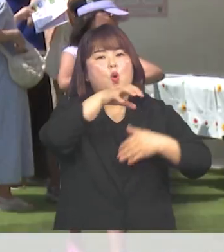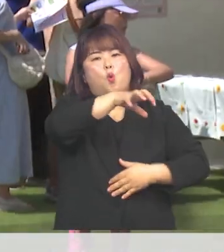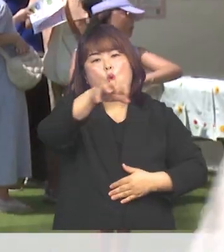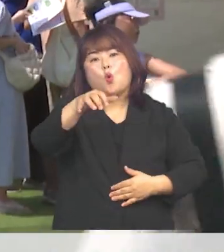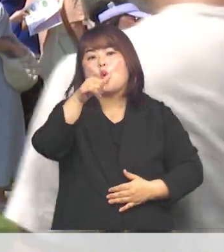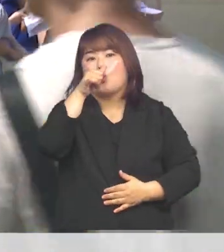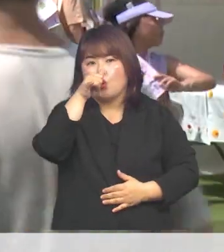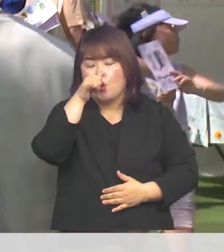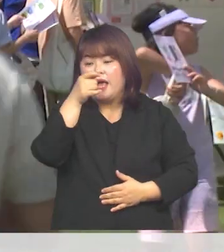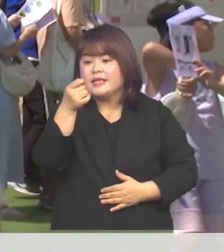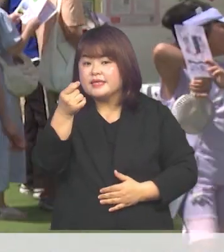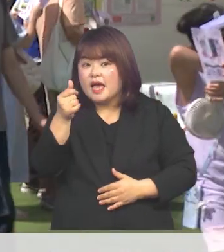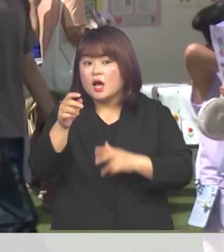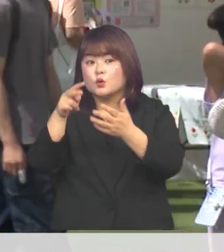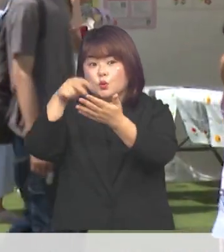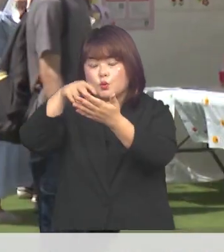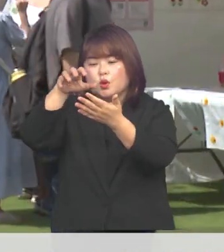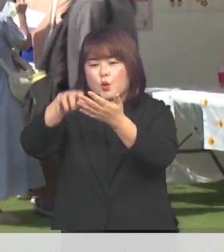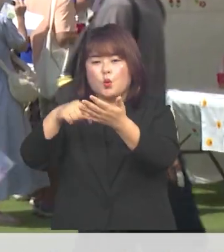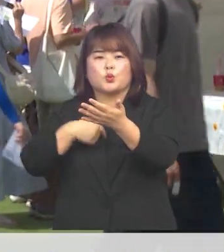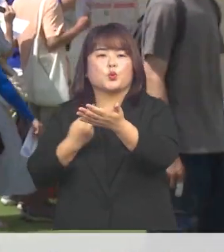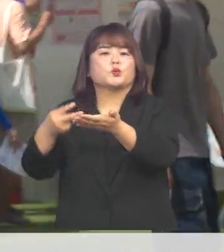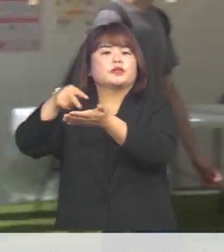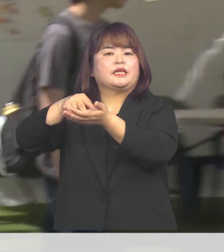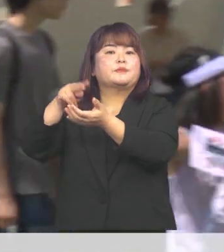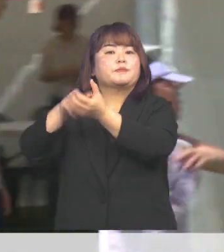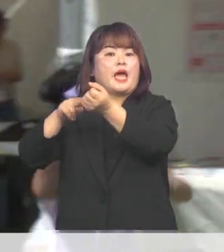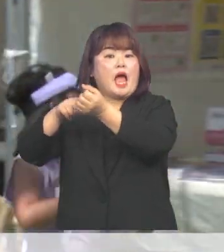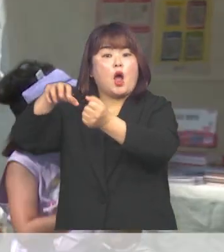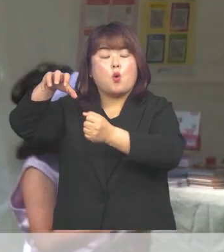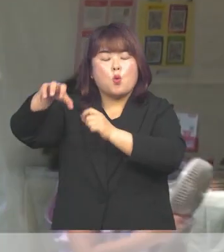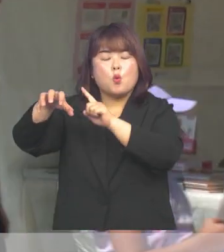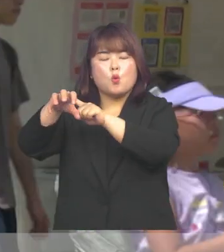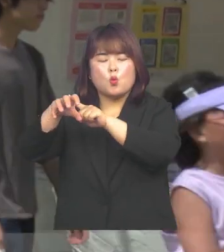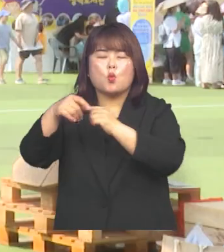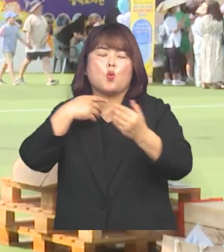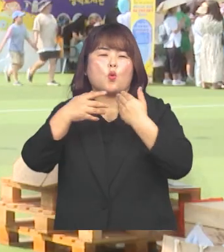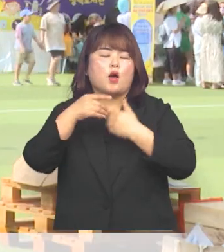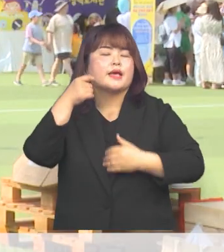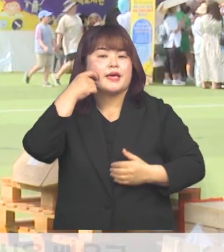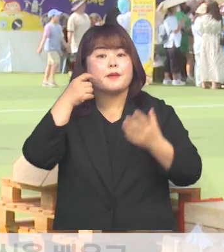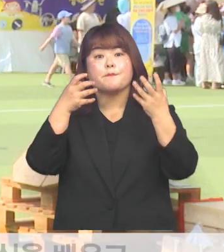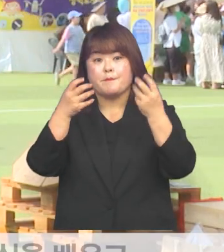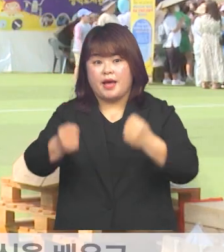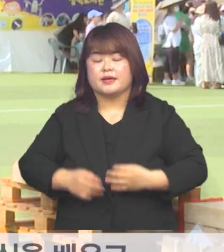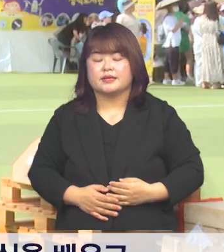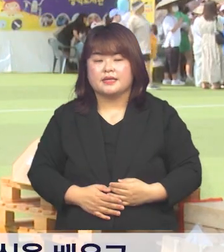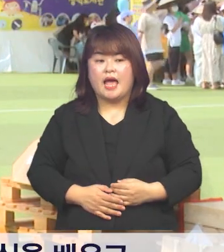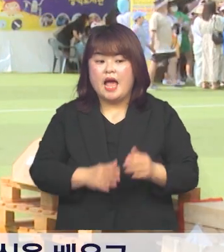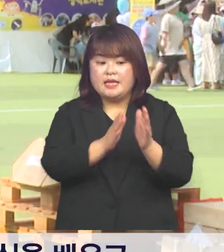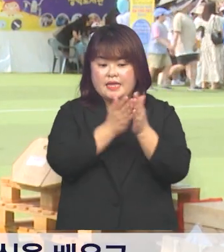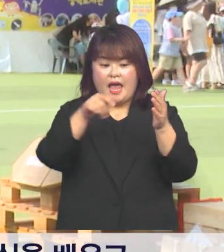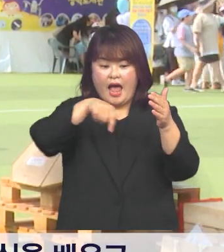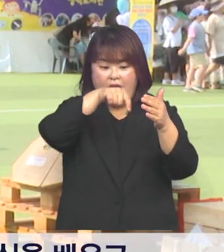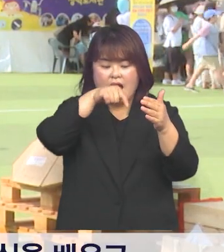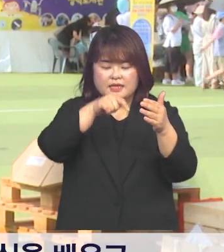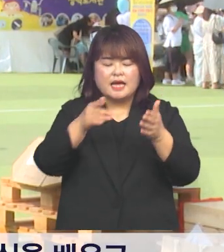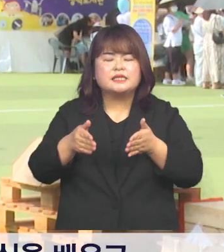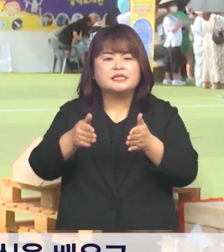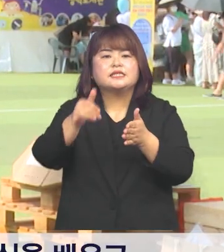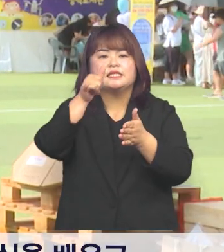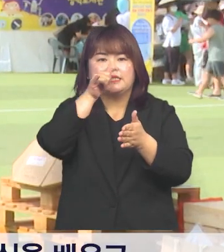열렸으며 작은 도서관, 독립서점 등에서 운영하는 체험 부스도 인기였습니다. 책 속에 길이 있다는